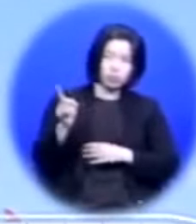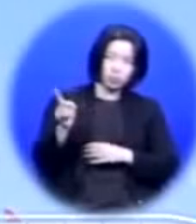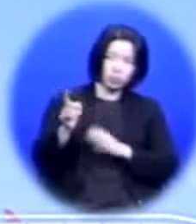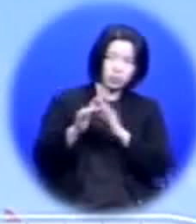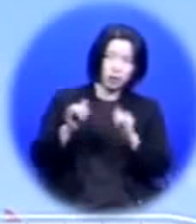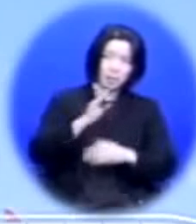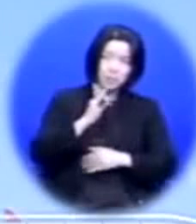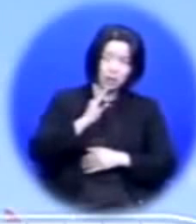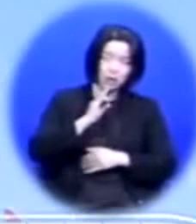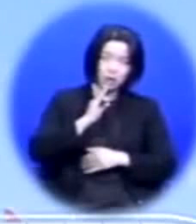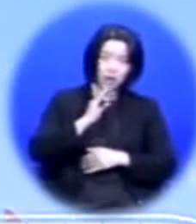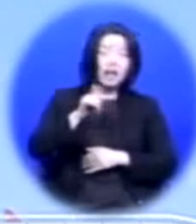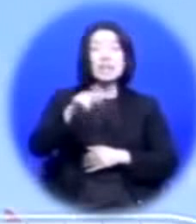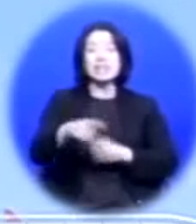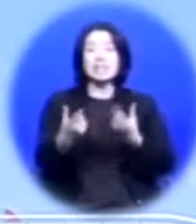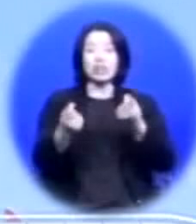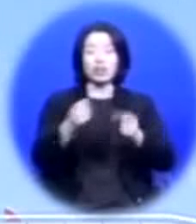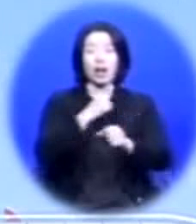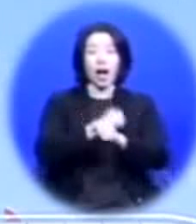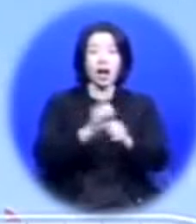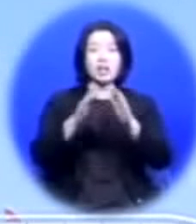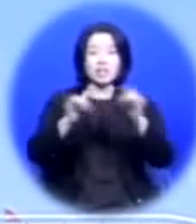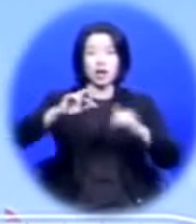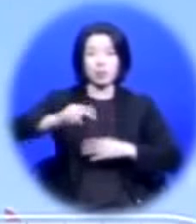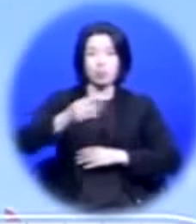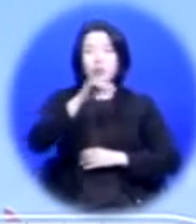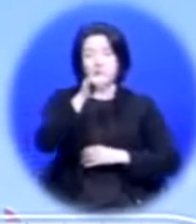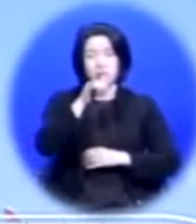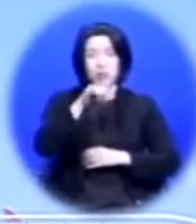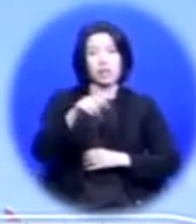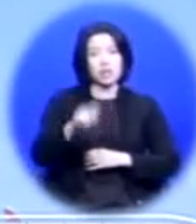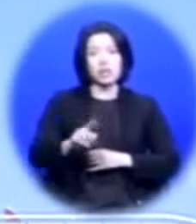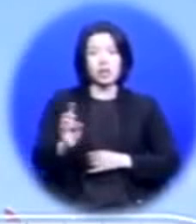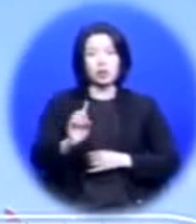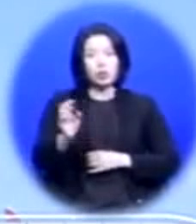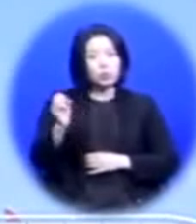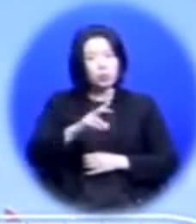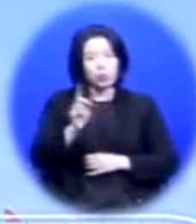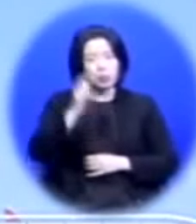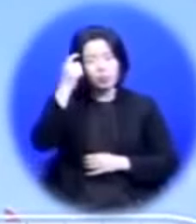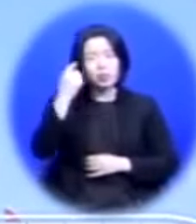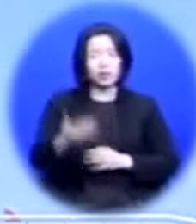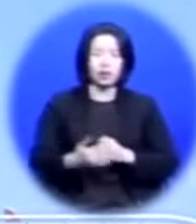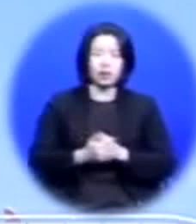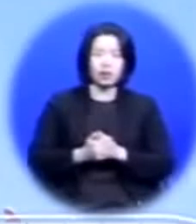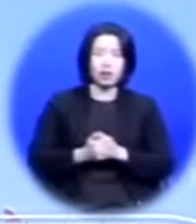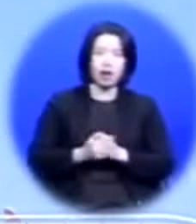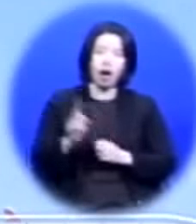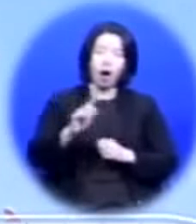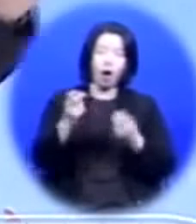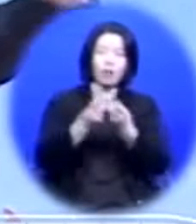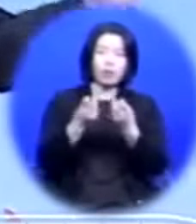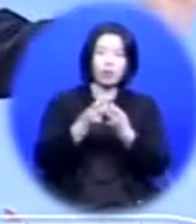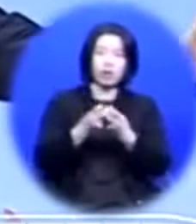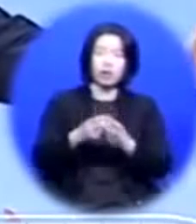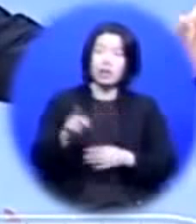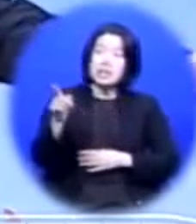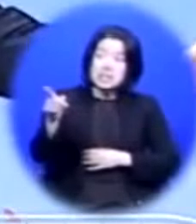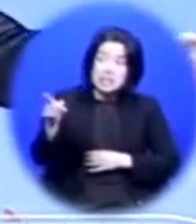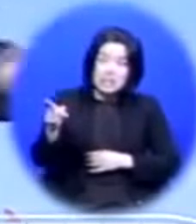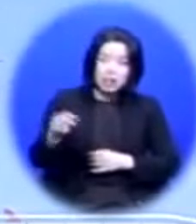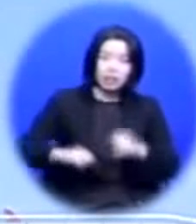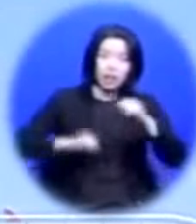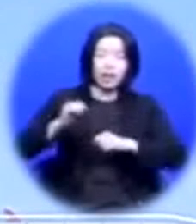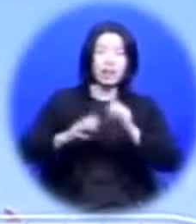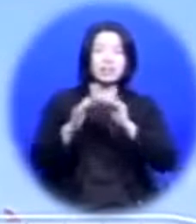맞아 이렇게 할 사람도 있잖아요 여러분 이게 도대체 또 뭐예요 어떻게 이렇게 그렇게 살았던 그